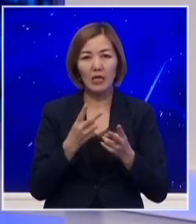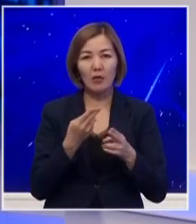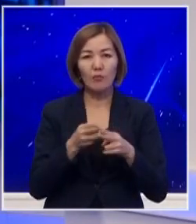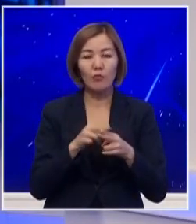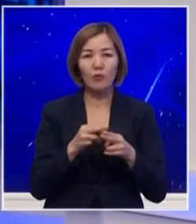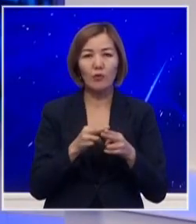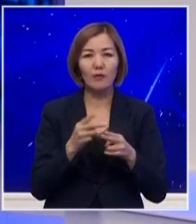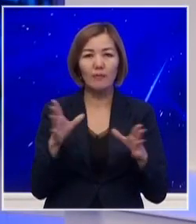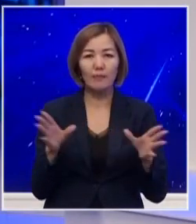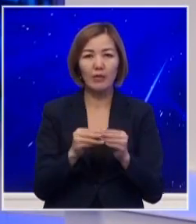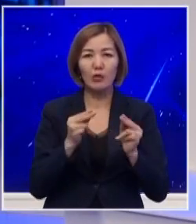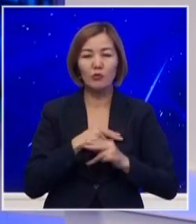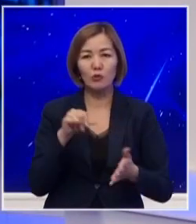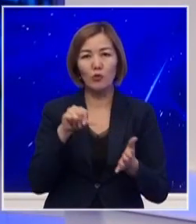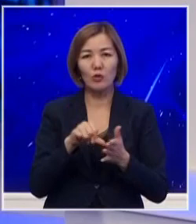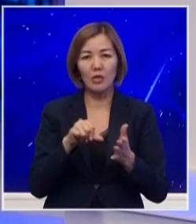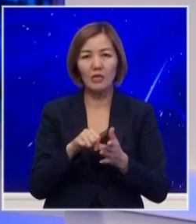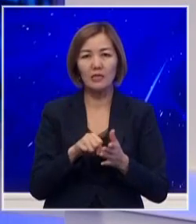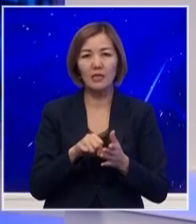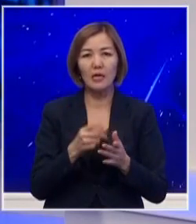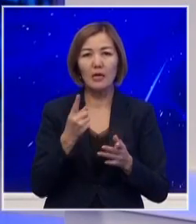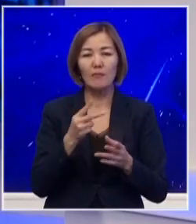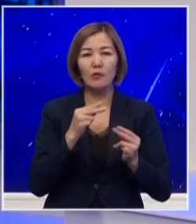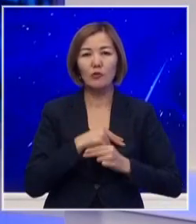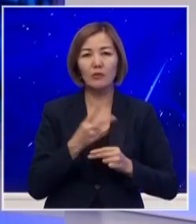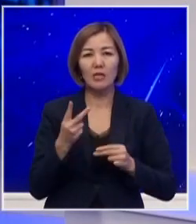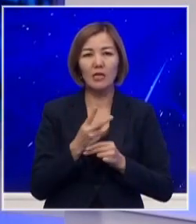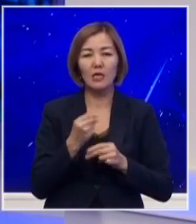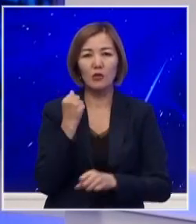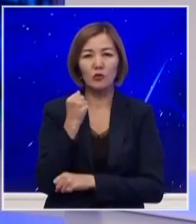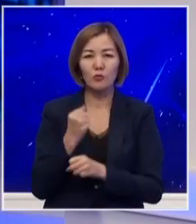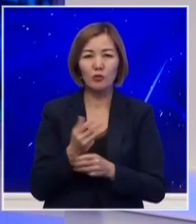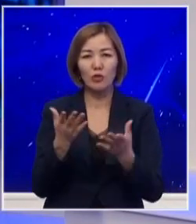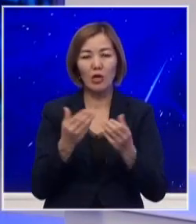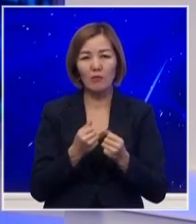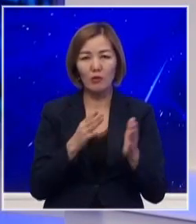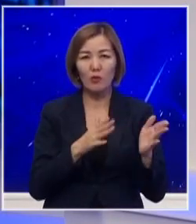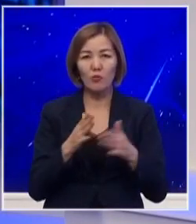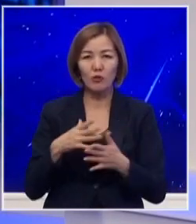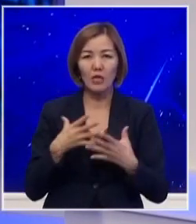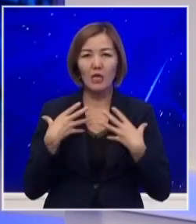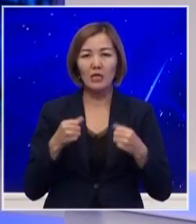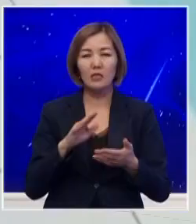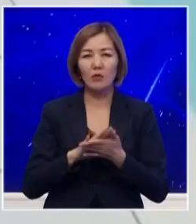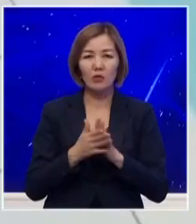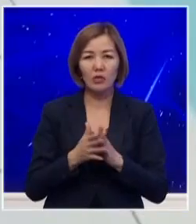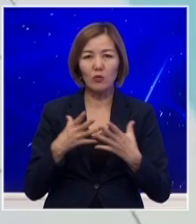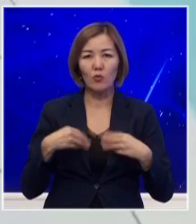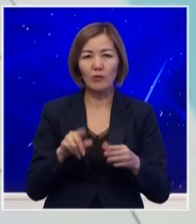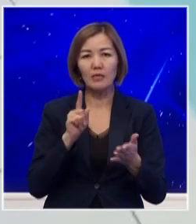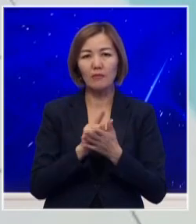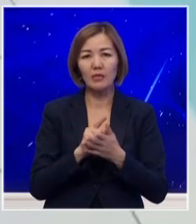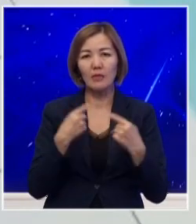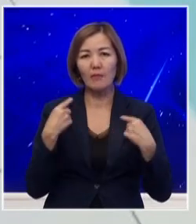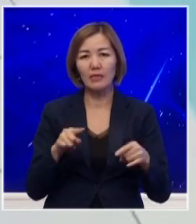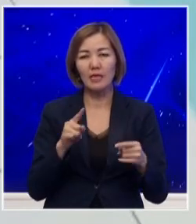бұл бүгін бірге жұмысқа орналасу, яки бір жұмысқа 2 жұмысшыны қабылдау үрдісі. Мысалы, денсаулық жағдайы, отбасылық